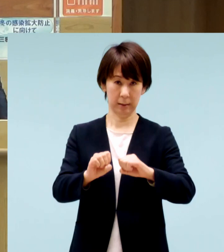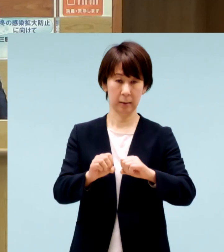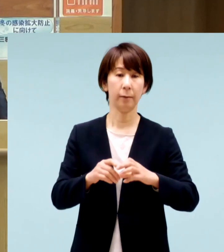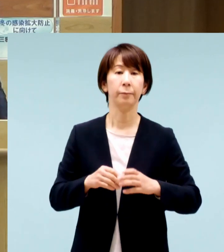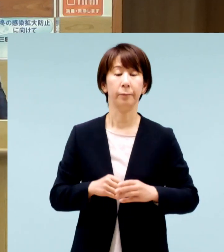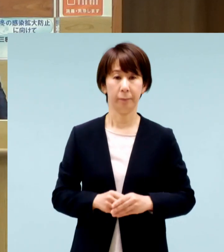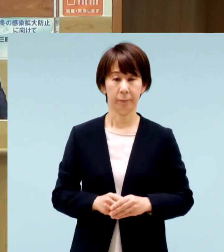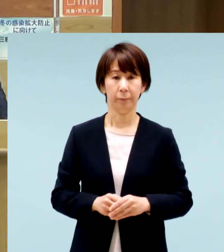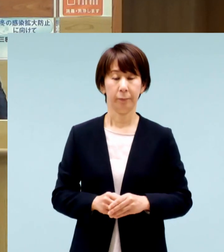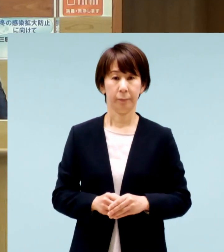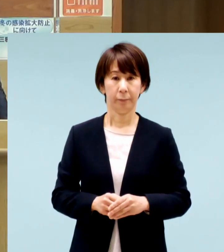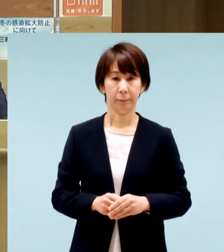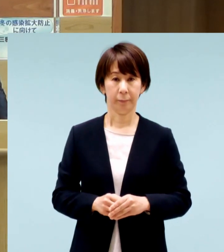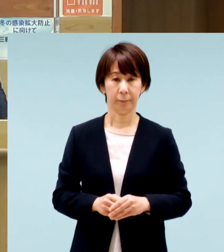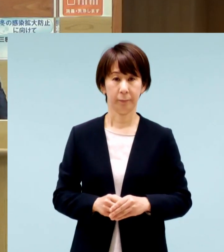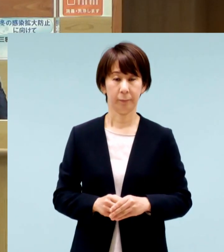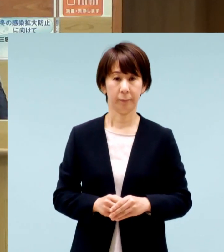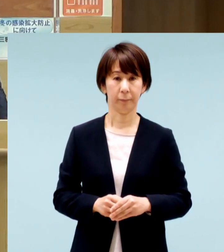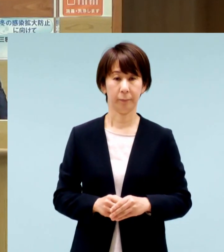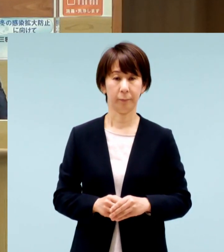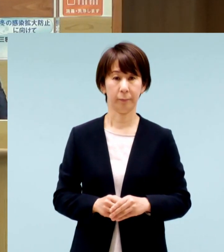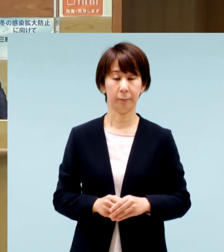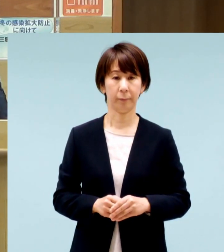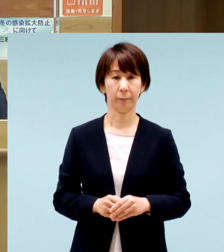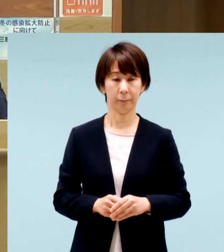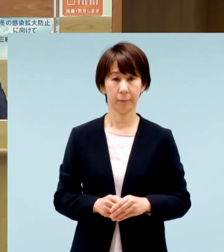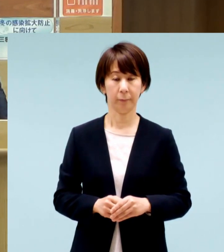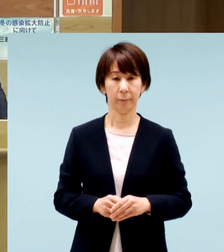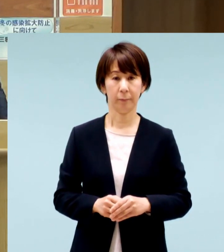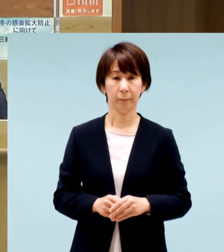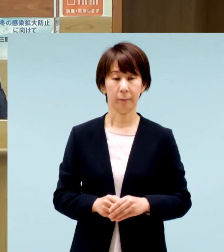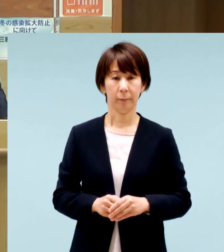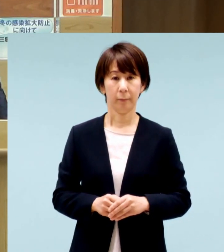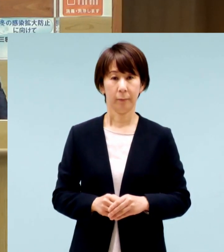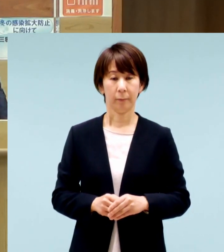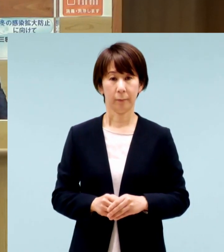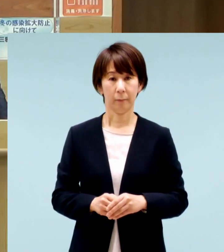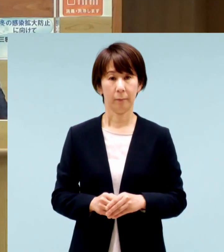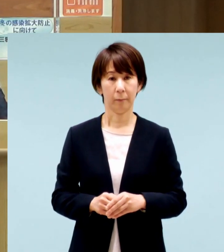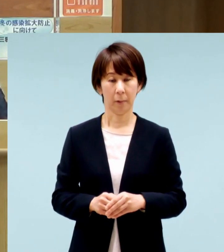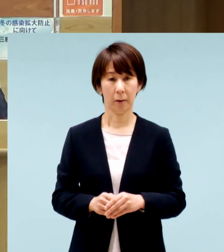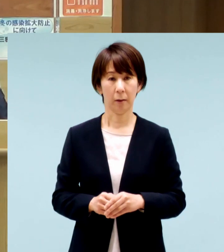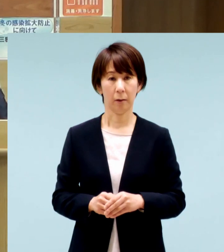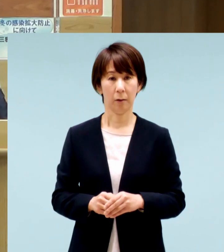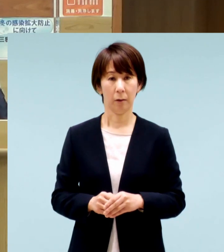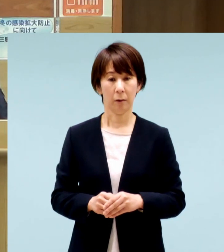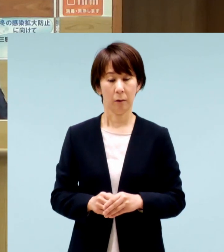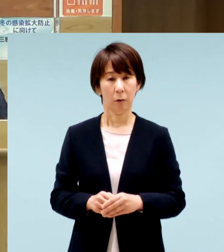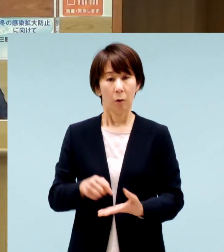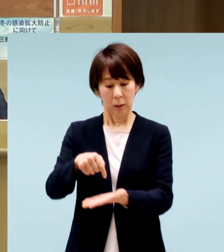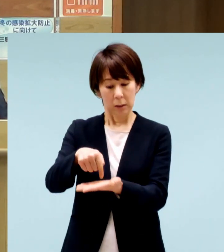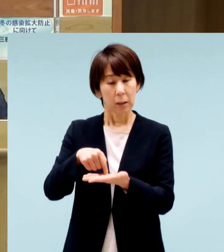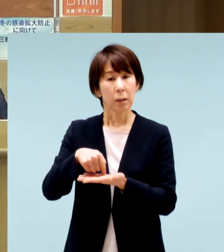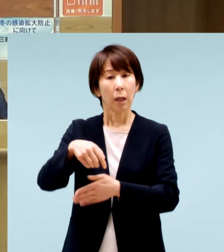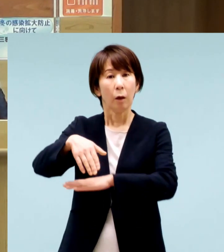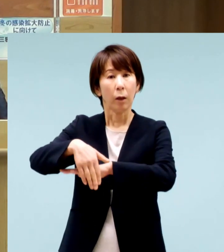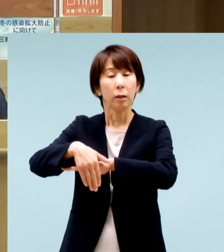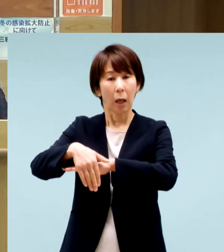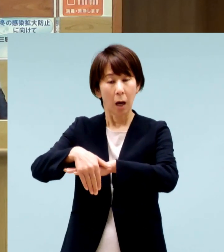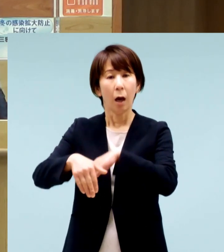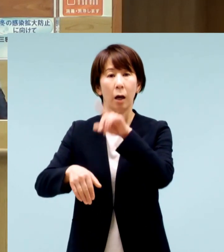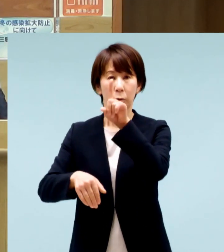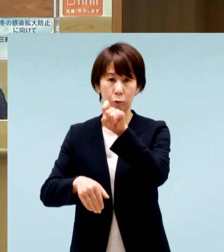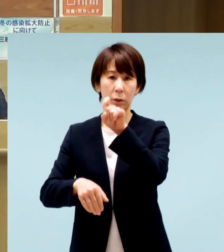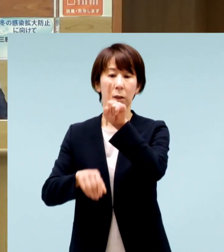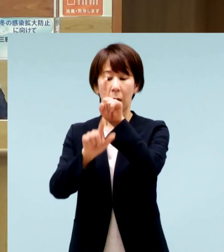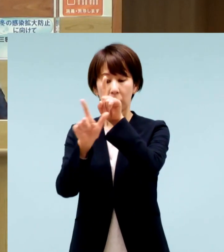ですから、まあ、そう考えると、基本的には、25日から申請を受けるわけですから、基